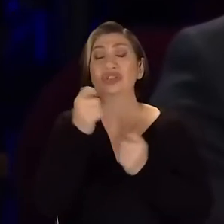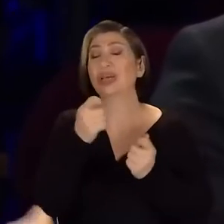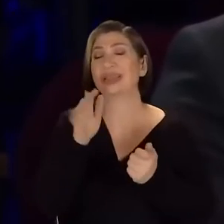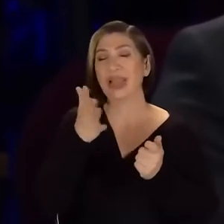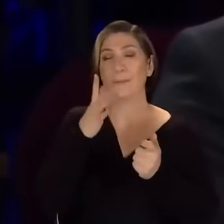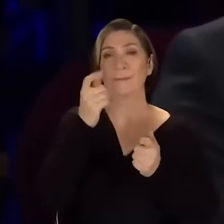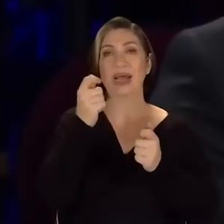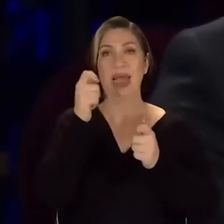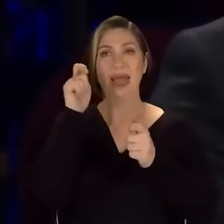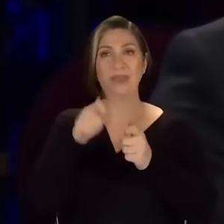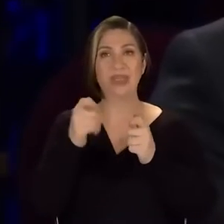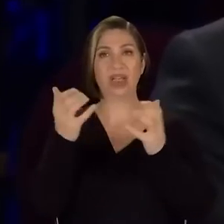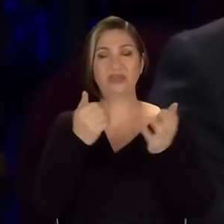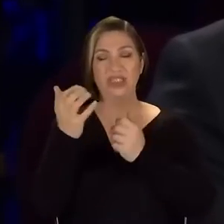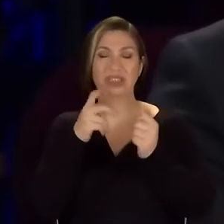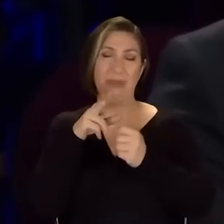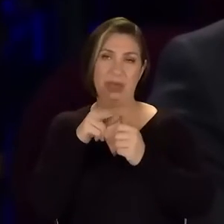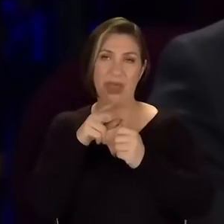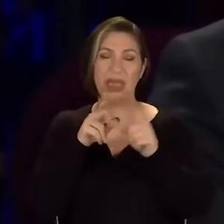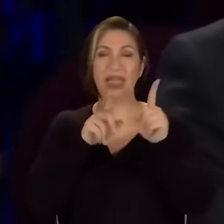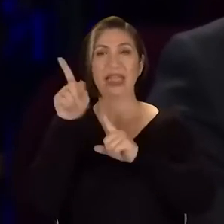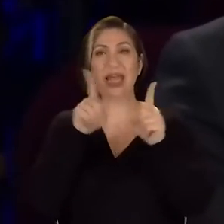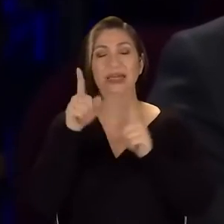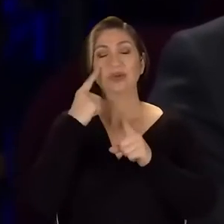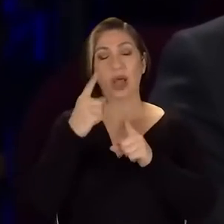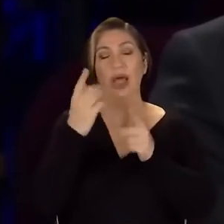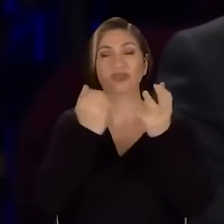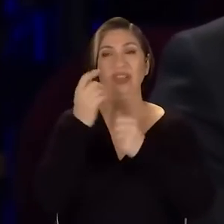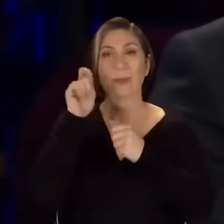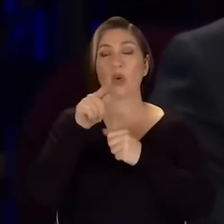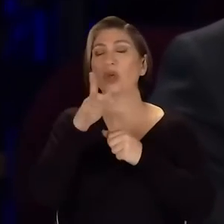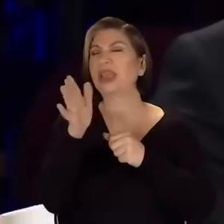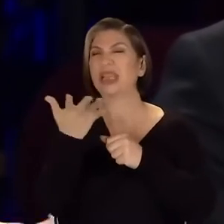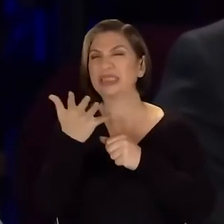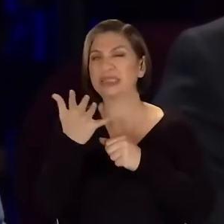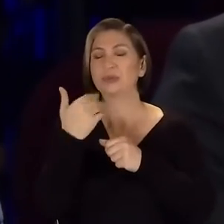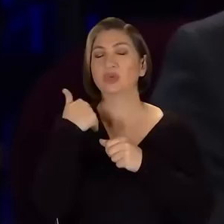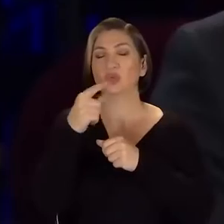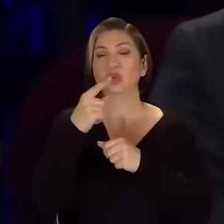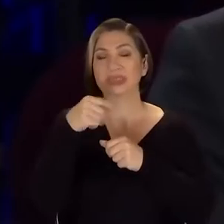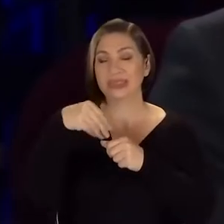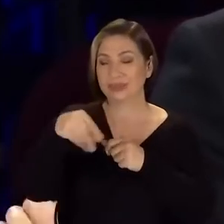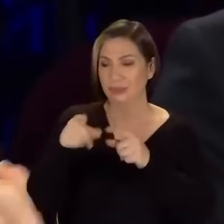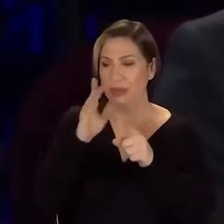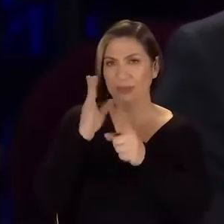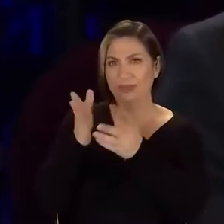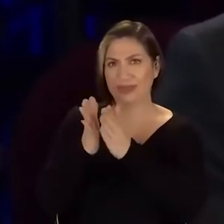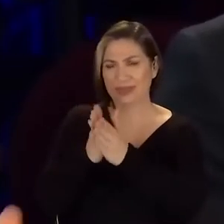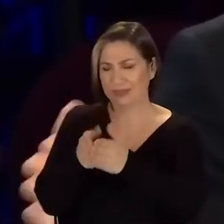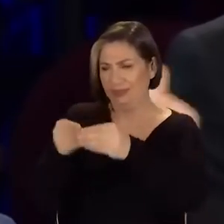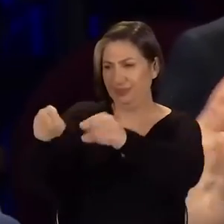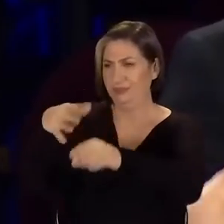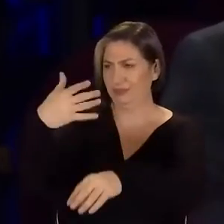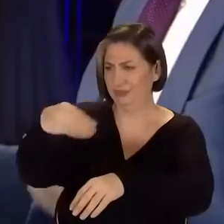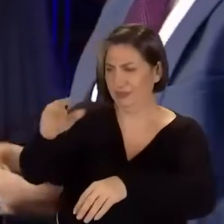çalışılan şey parayla yaptığınız alışveriş gibi internet üzerinden alışveriş yapmak. Onu da nasıl? Ben şunu size satıp sizden 5 lirayı aldığım